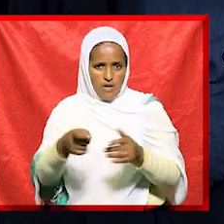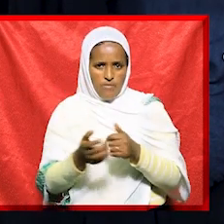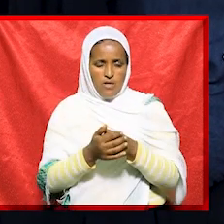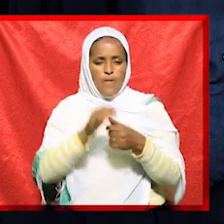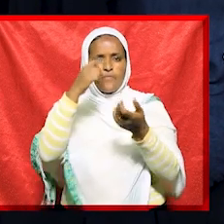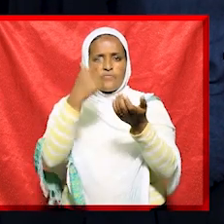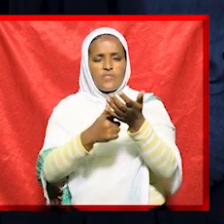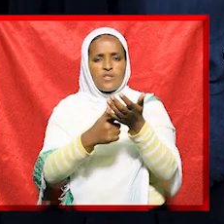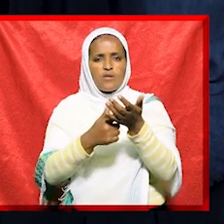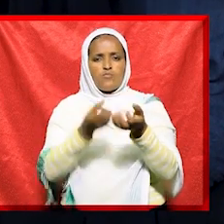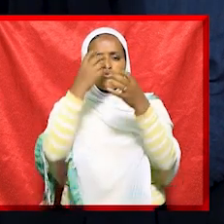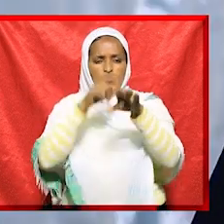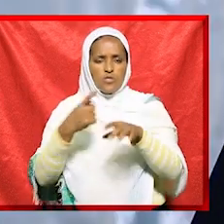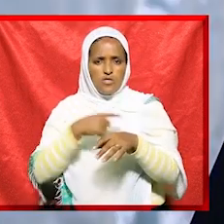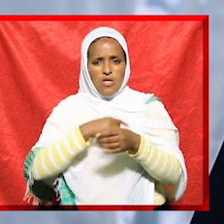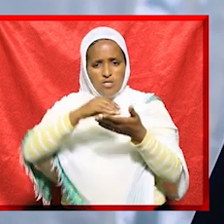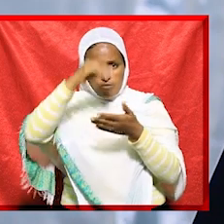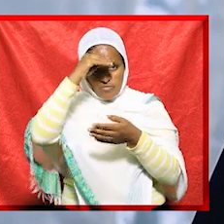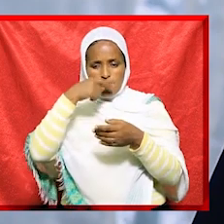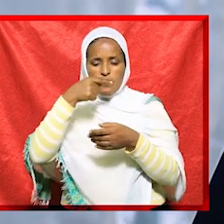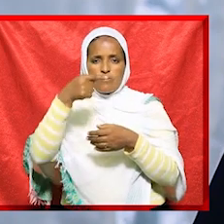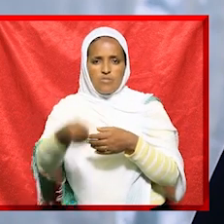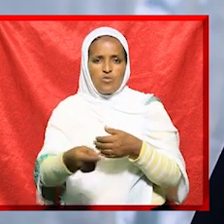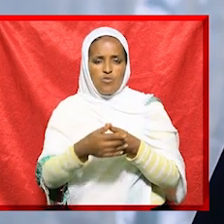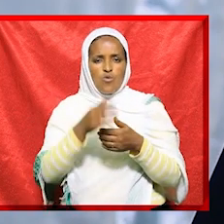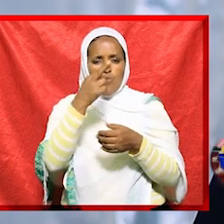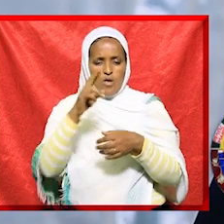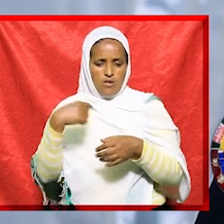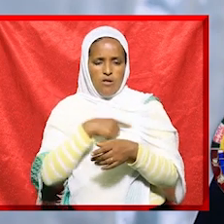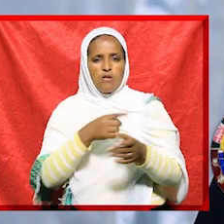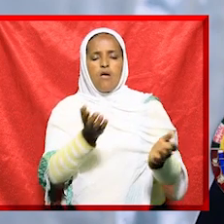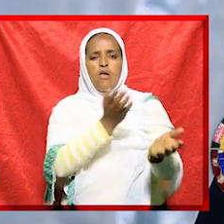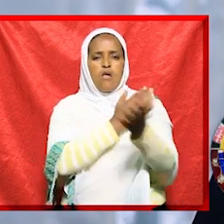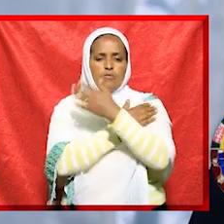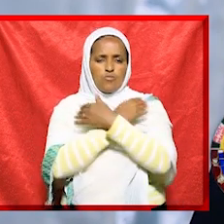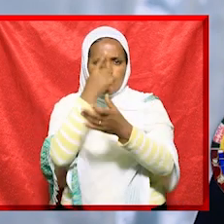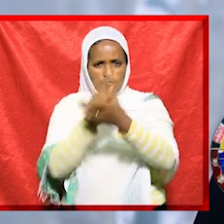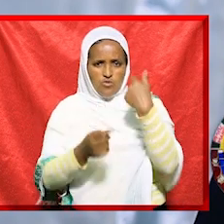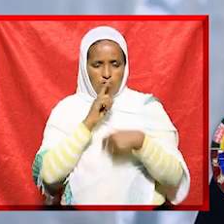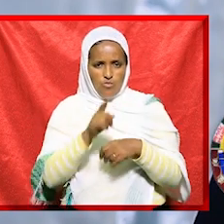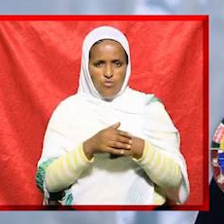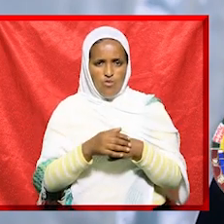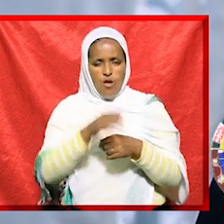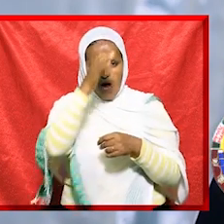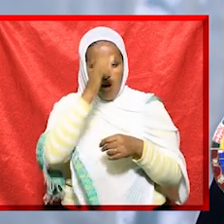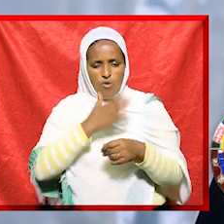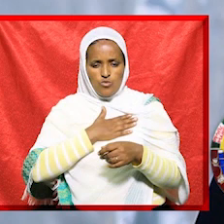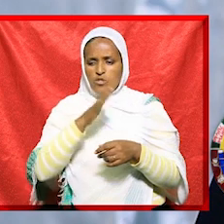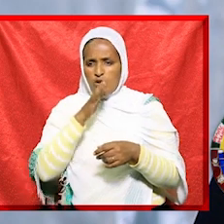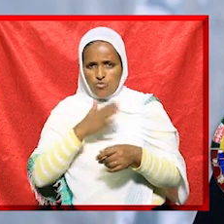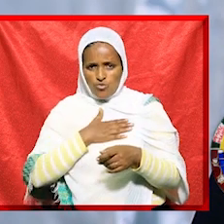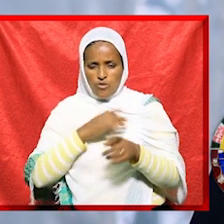በተከታታይ ለልጆቻቸው ትምህርት መሰጠት አለበት ይሄንን የምንሰማ ብዙ ጊዜ ደግሞ እኛ ትምህርት ብለን የምንለው ወይ እንደኛ የለበሱትን ብቻ